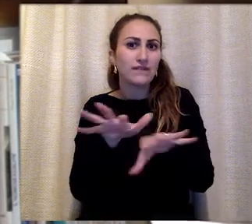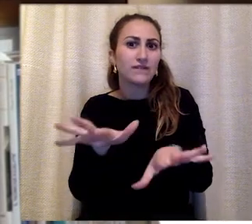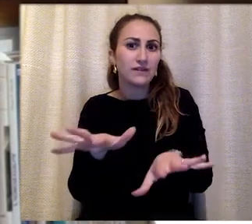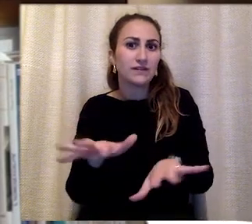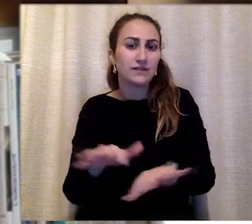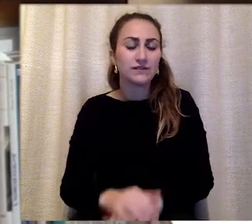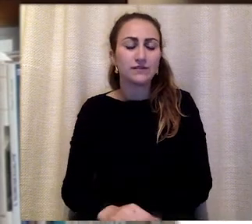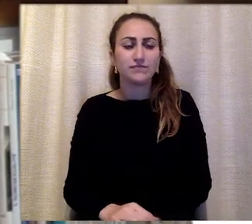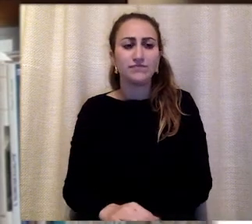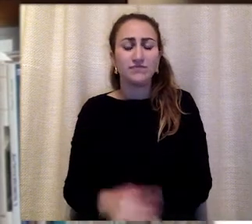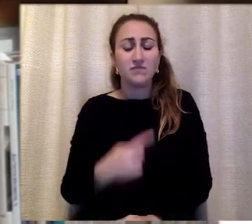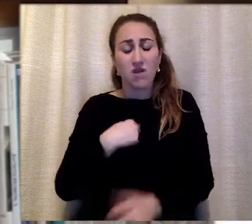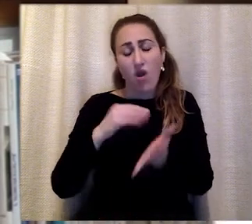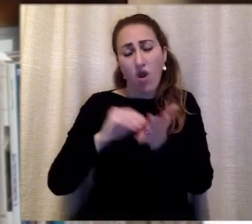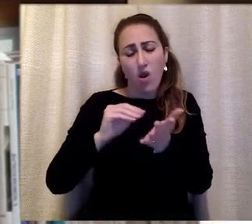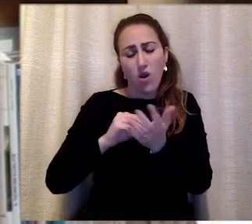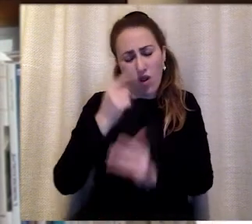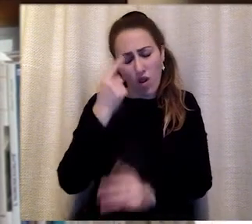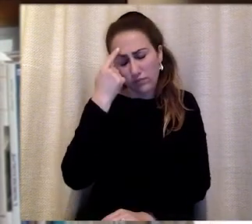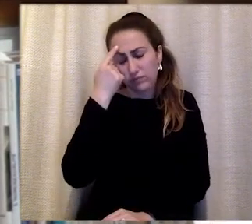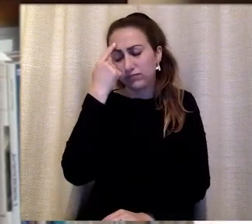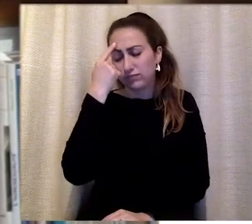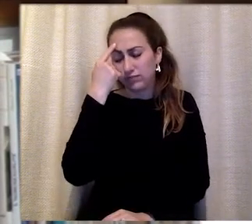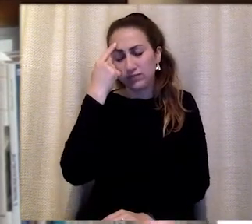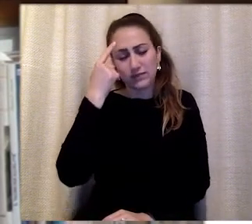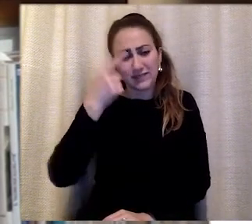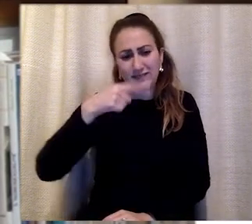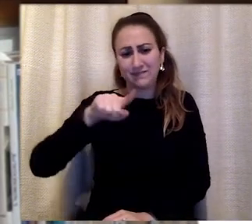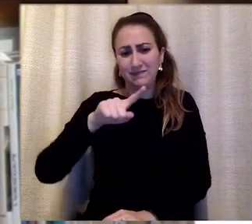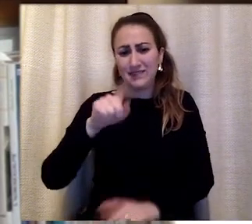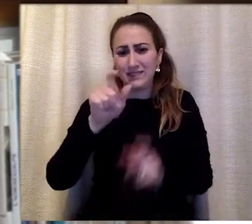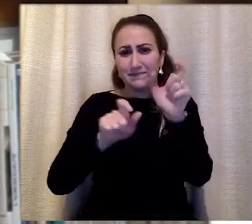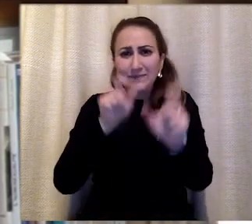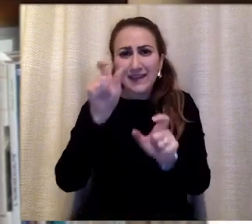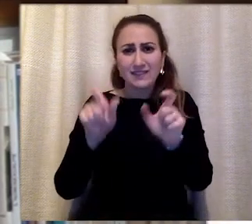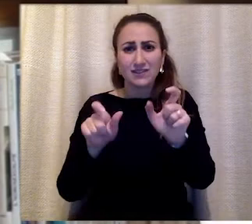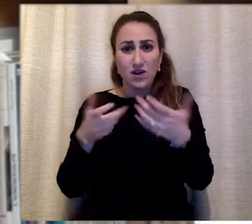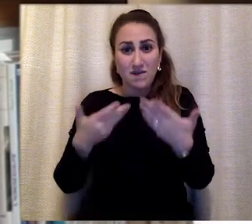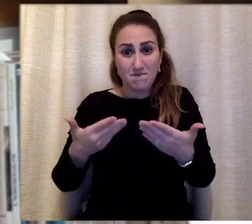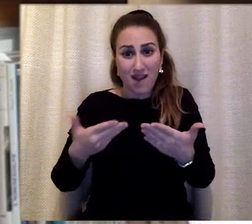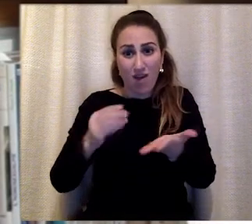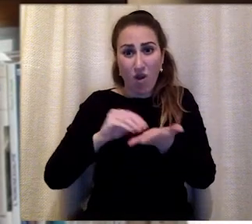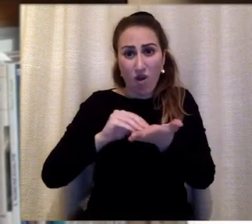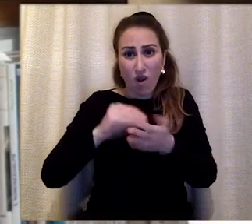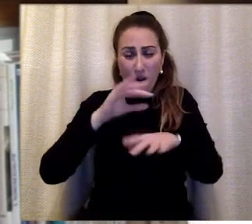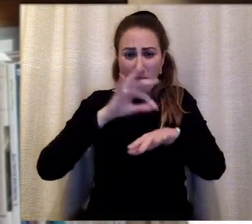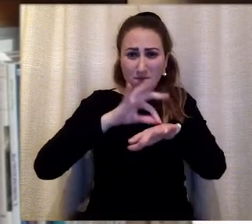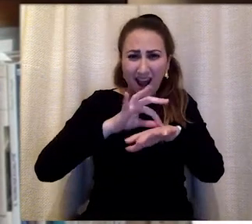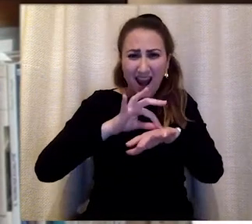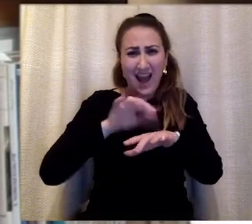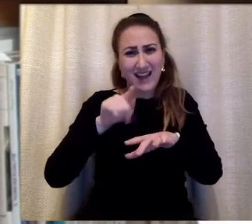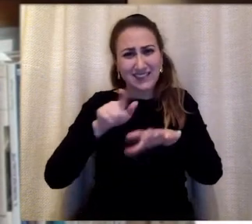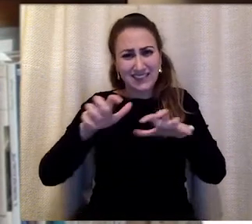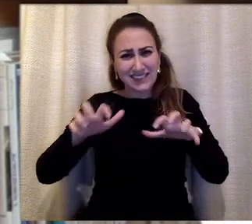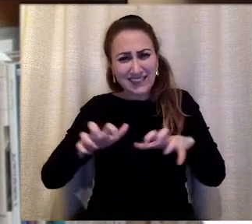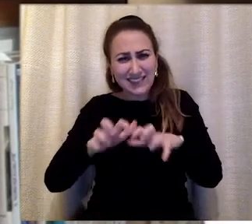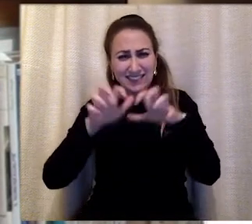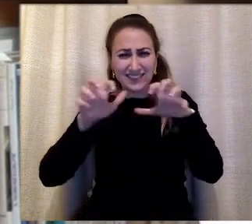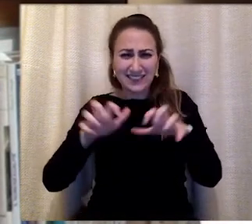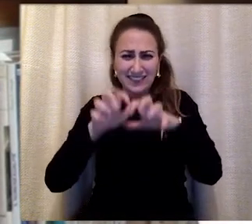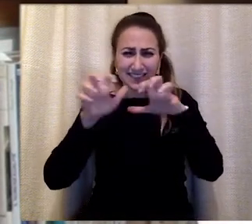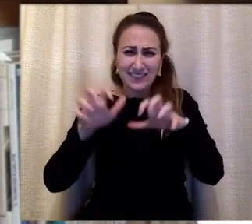actuellement contre ce virus et qui sont dans des situations, j'allais dire